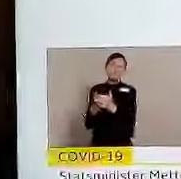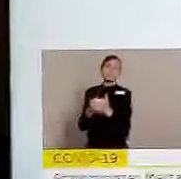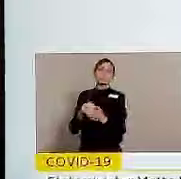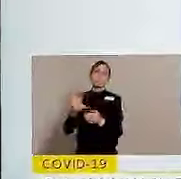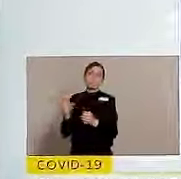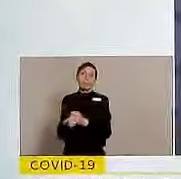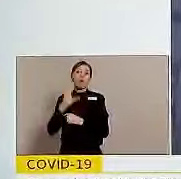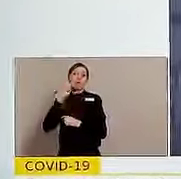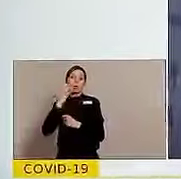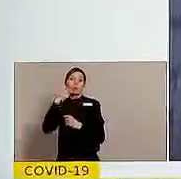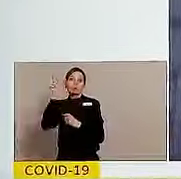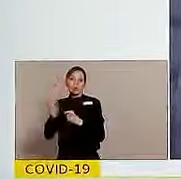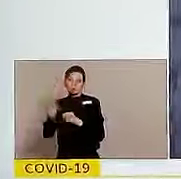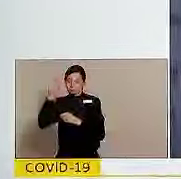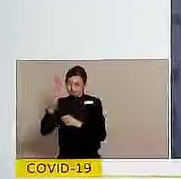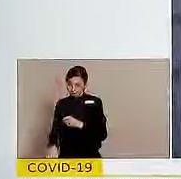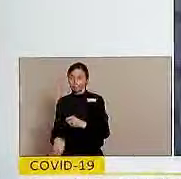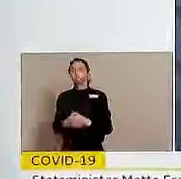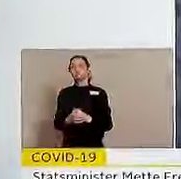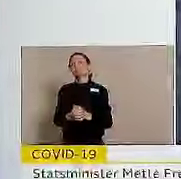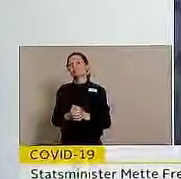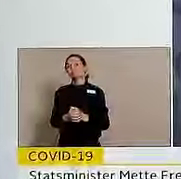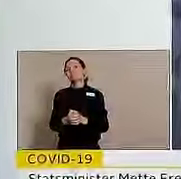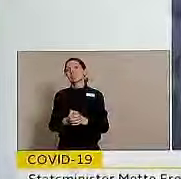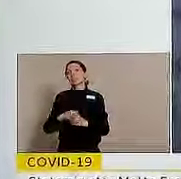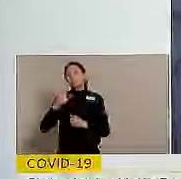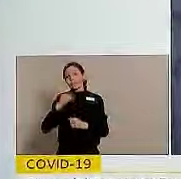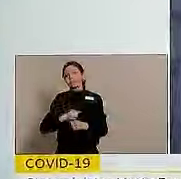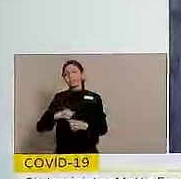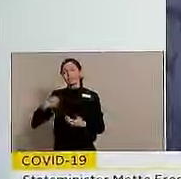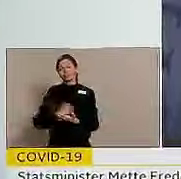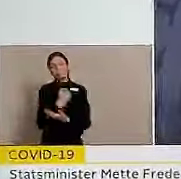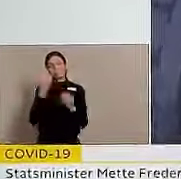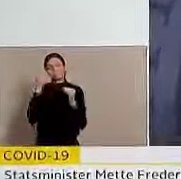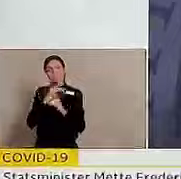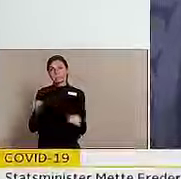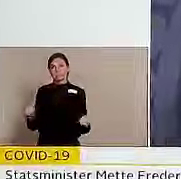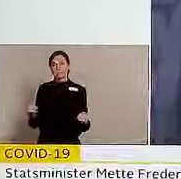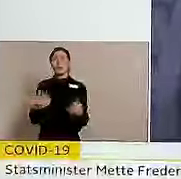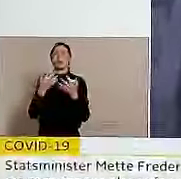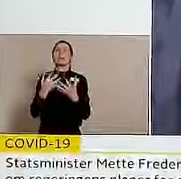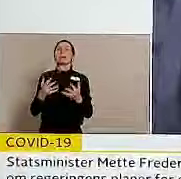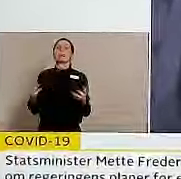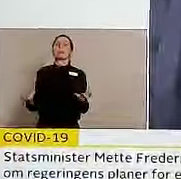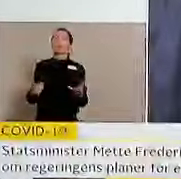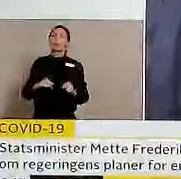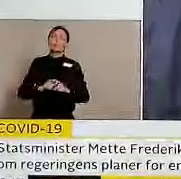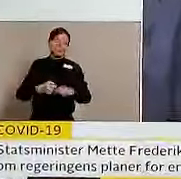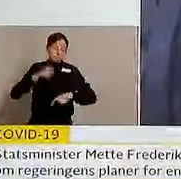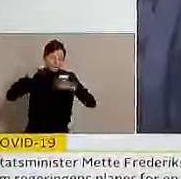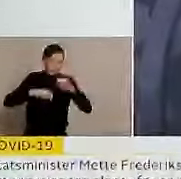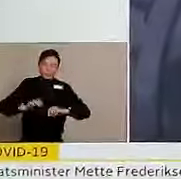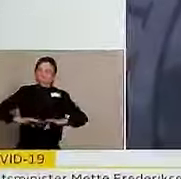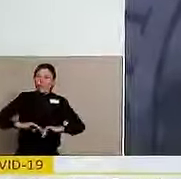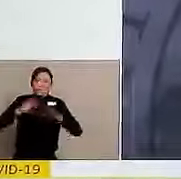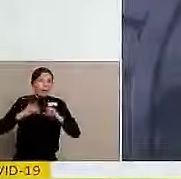ما زالت يعني تنبه المواطنين وهو الأهم يعني التجمعات